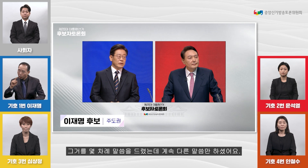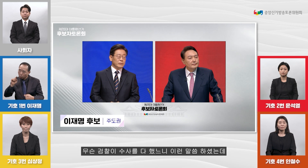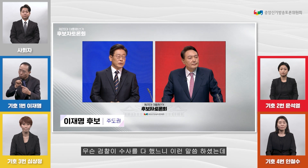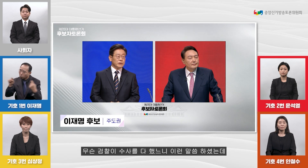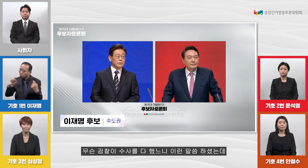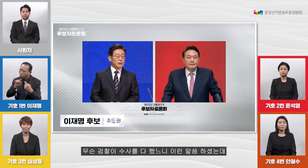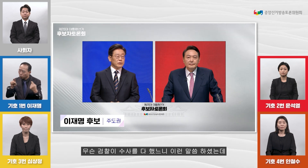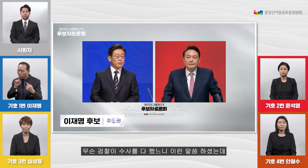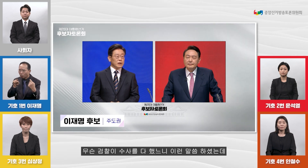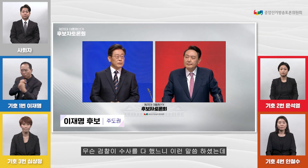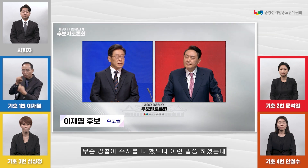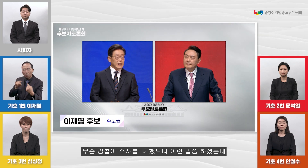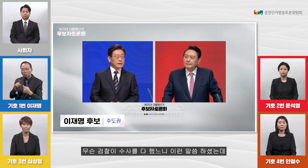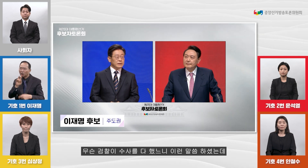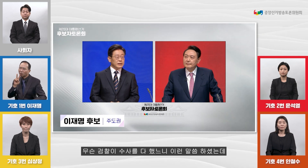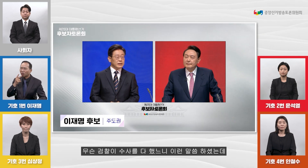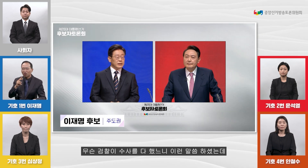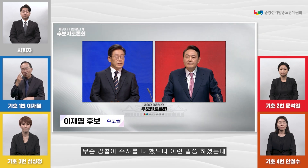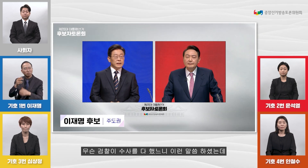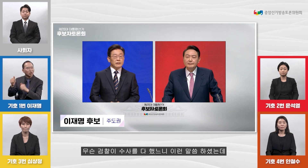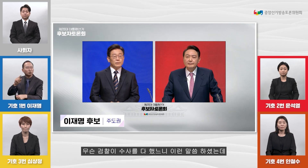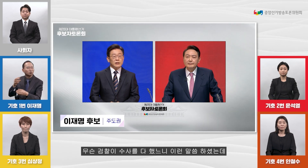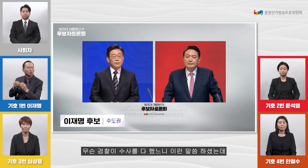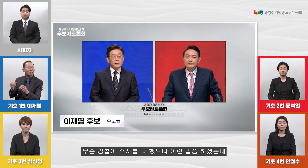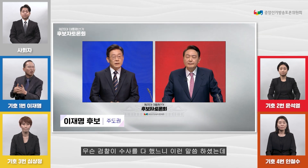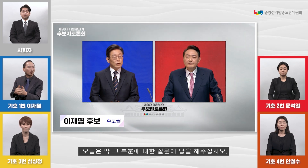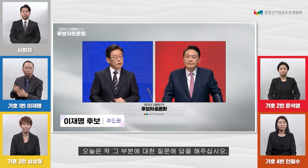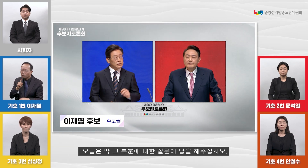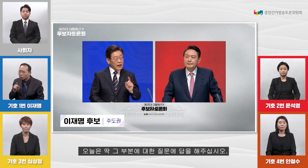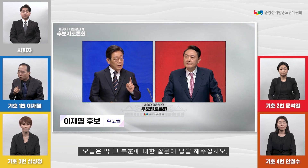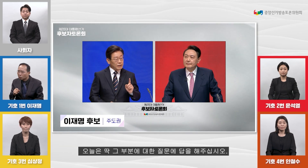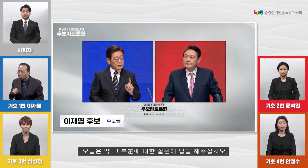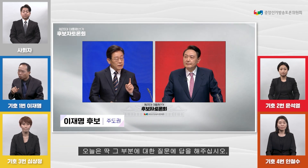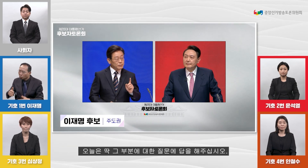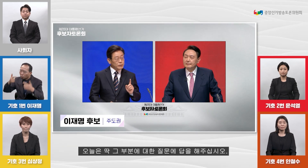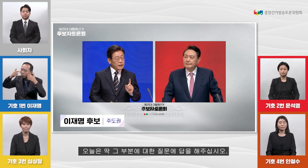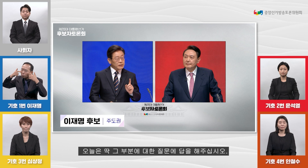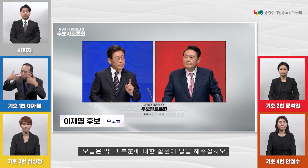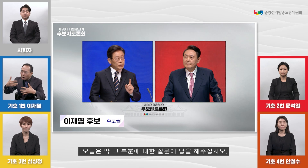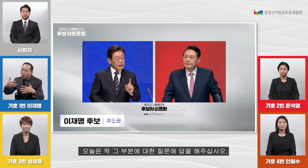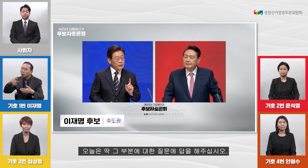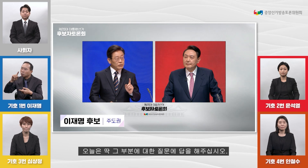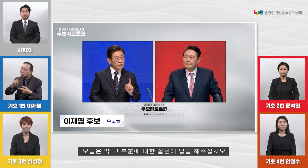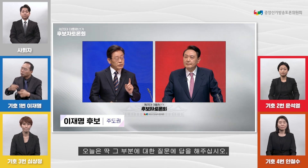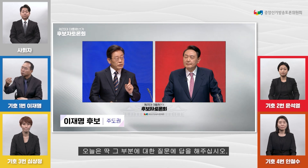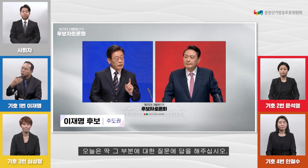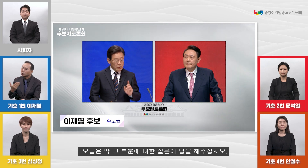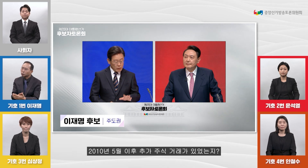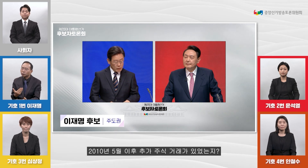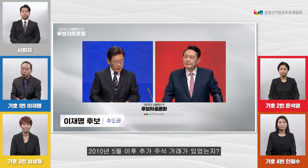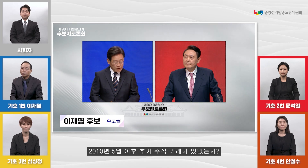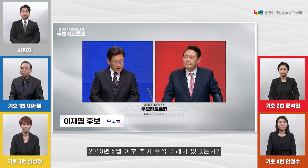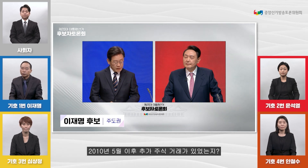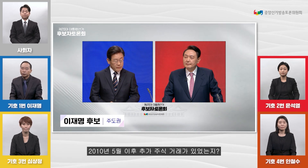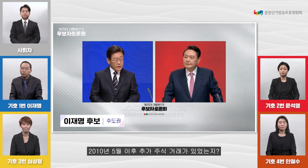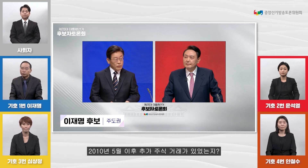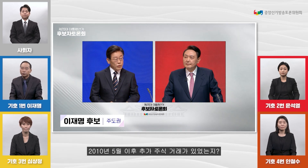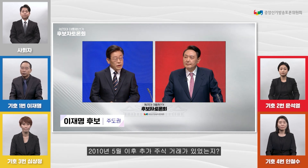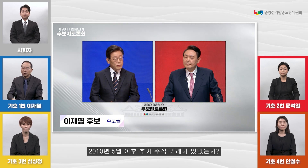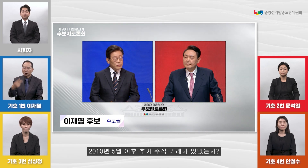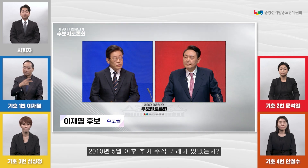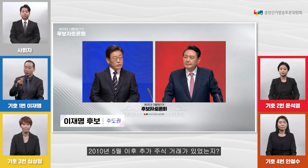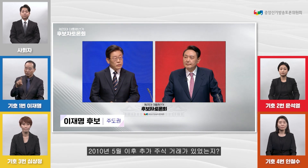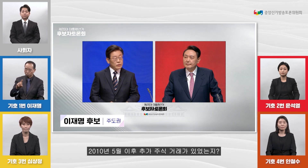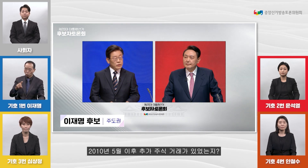하셨어요. 무슨 검찰이 수사를 뭐 다 했느니 이런 말씀하셨는데 오늘은 딱 그 부분에 대한 질문에 답을 해 주십시오. 2010년